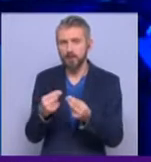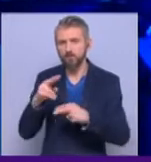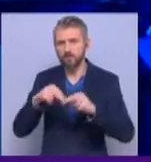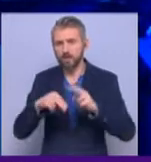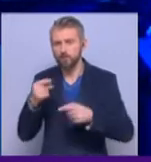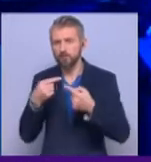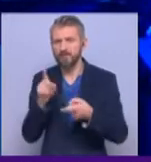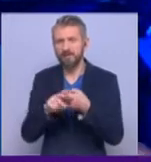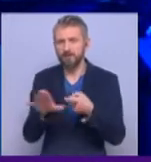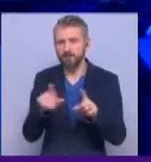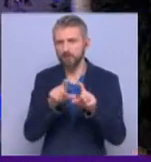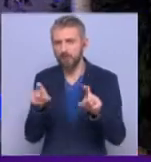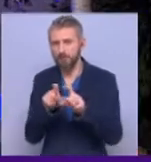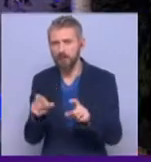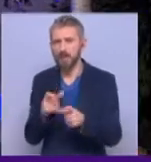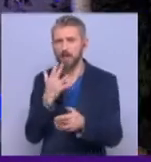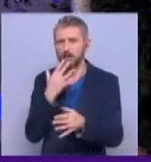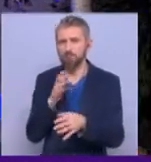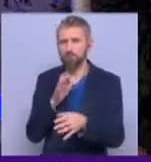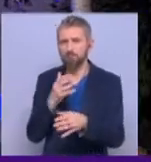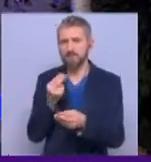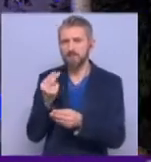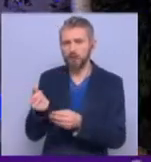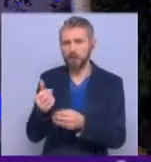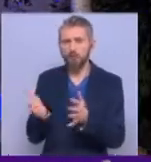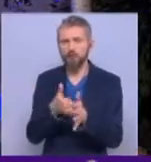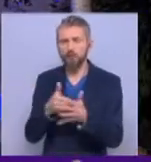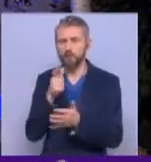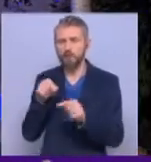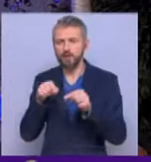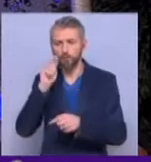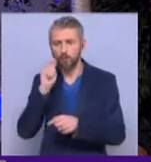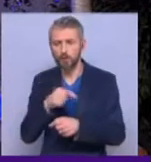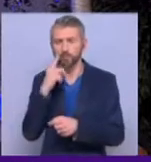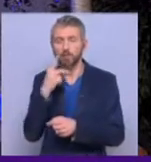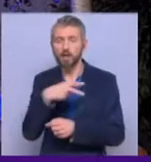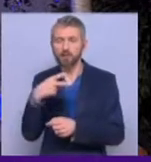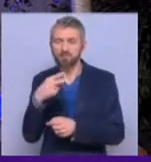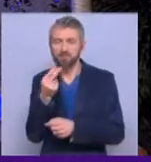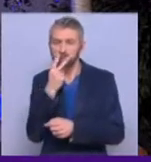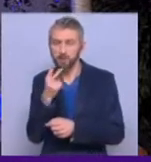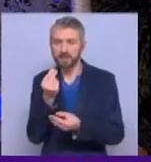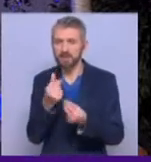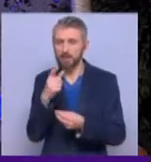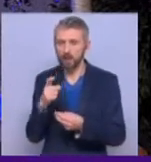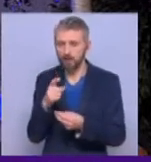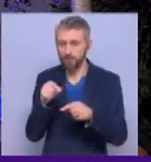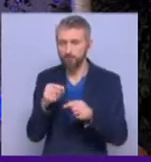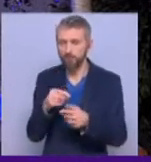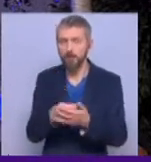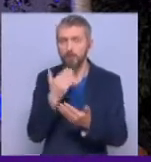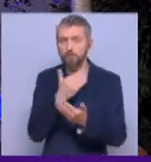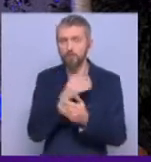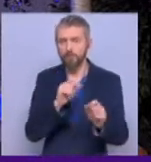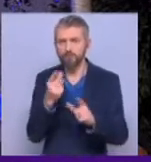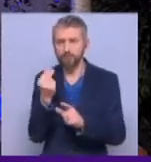грають, mm-hmm. теж імпортують або добувають газ здесь в Україні, mm-hmm. но все одно вони орієнтуються на ціни НАК «Нафтогаз України». Ми говоримо о населення. Последний вот рост тарифів для